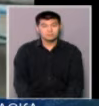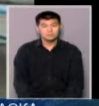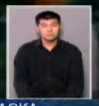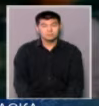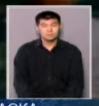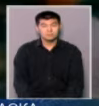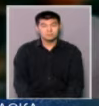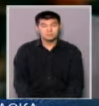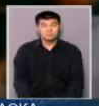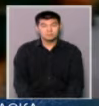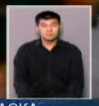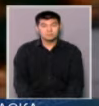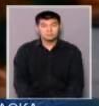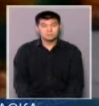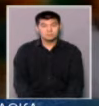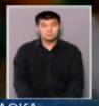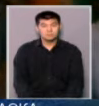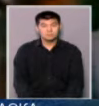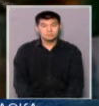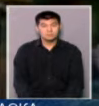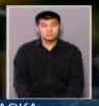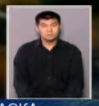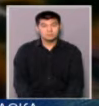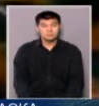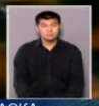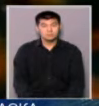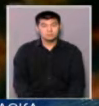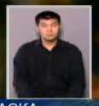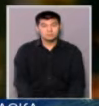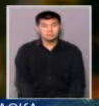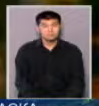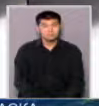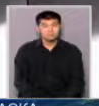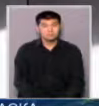ай. Жүрегімді сен неге көп қинадың ай.